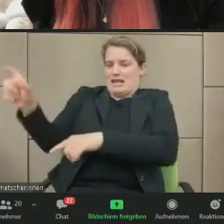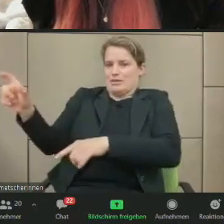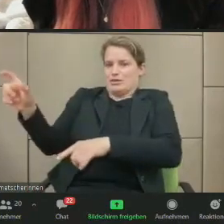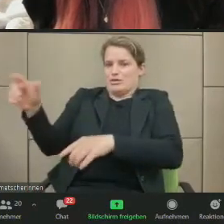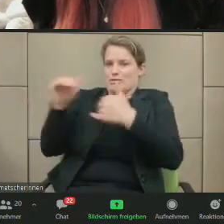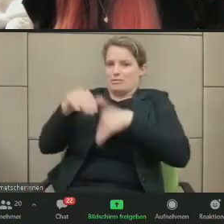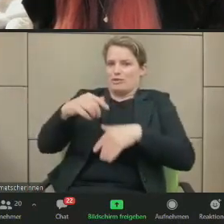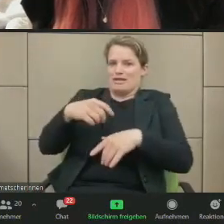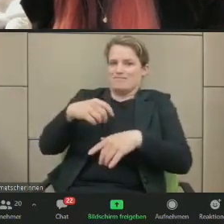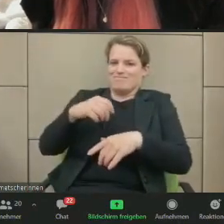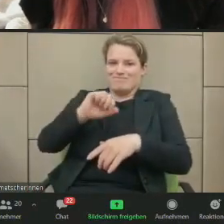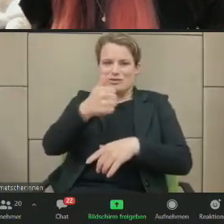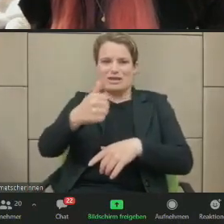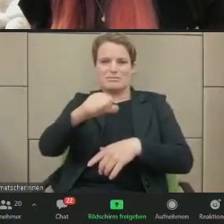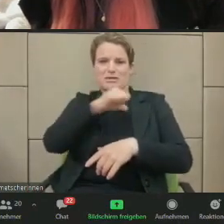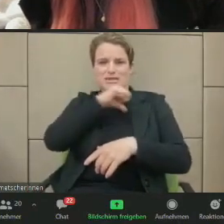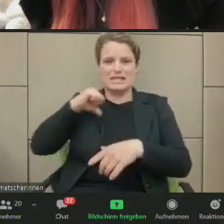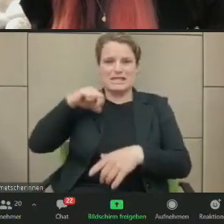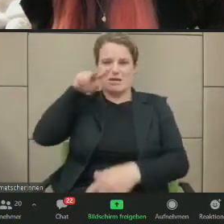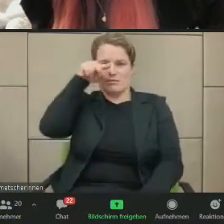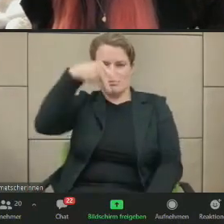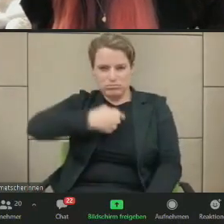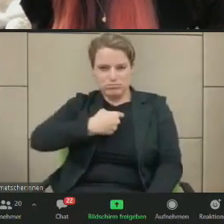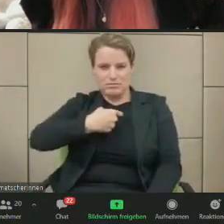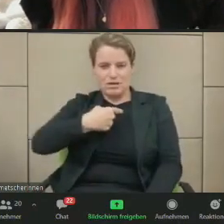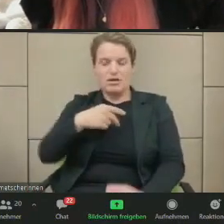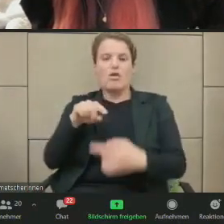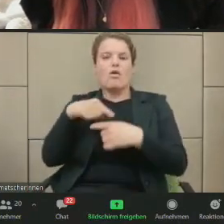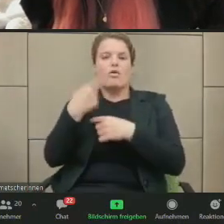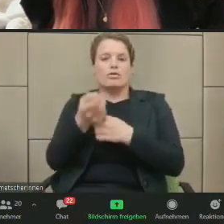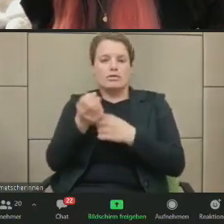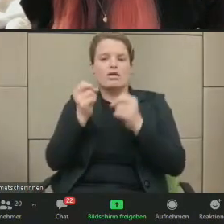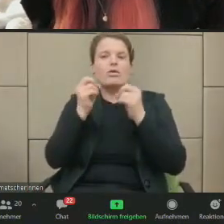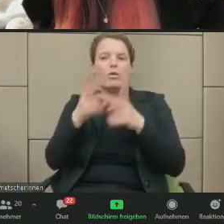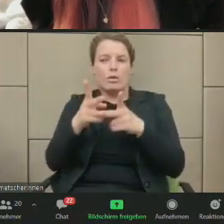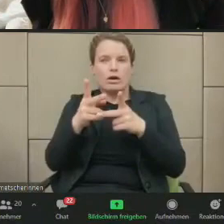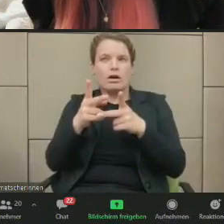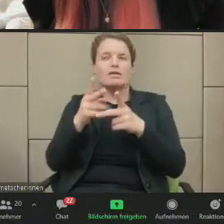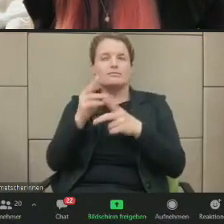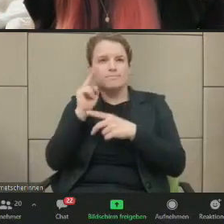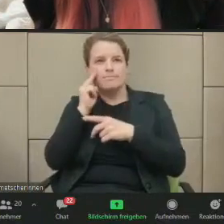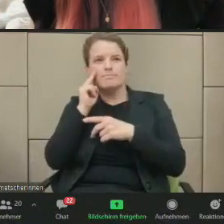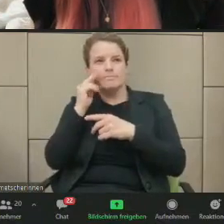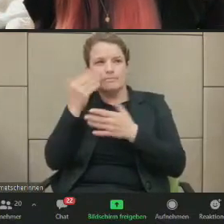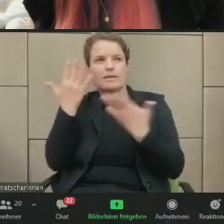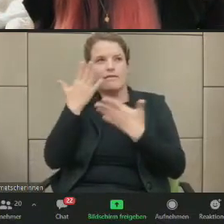auf morgen, dass man der ganzen Welt das erklären kann,